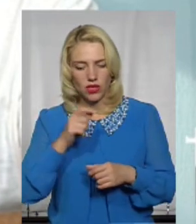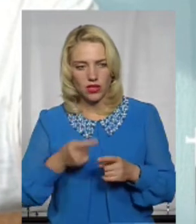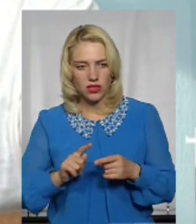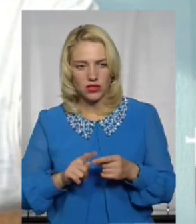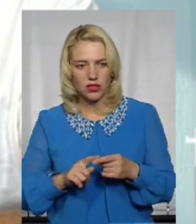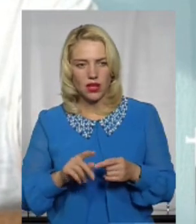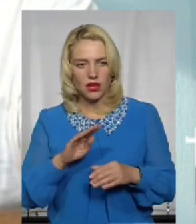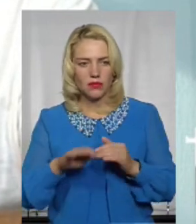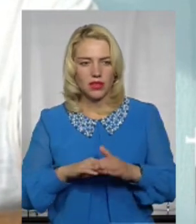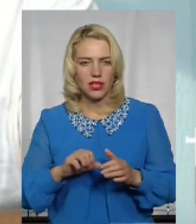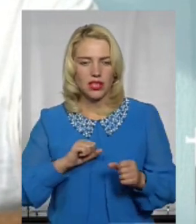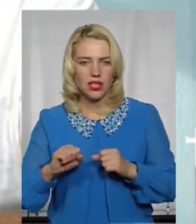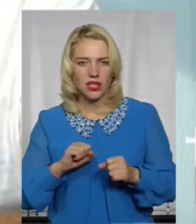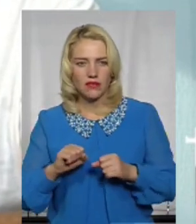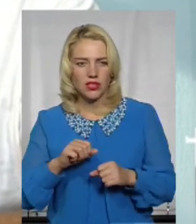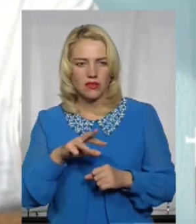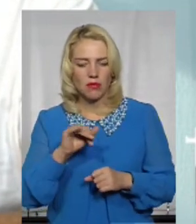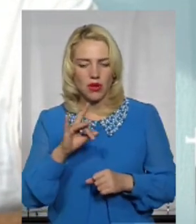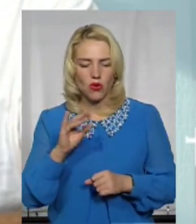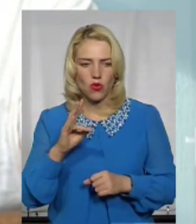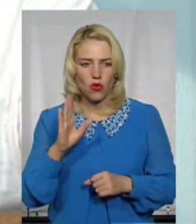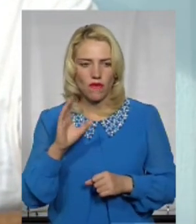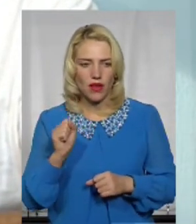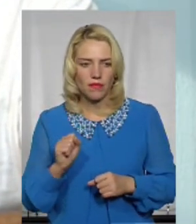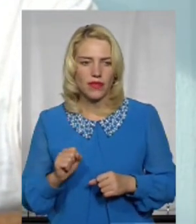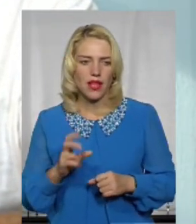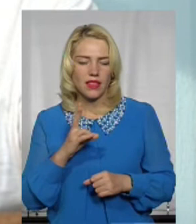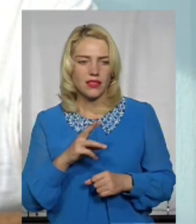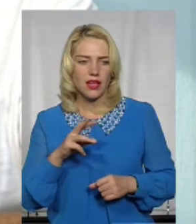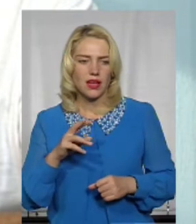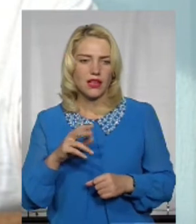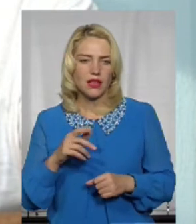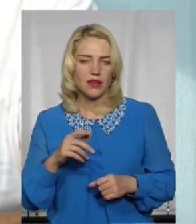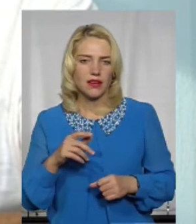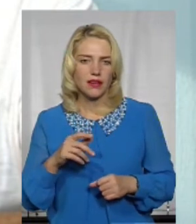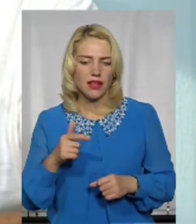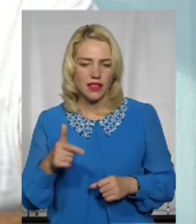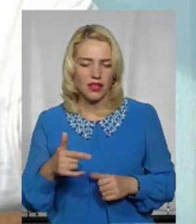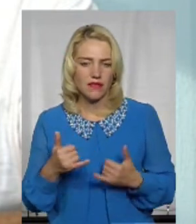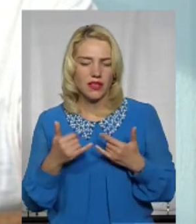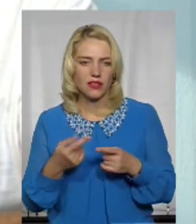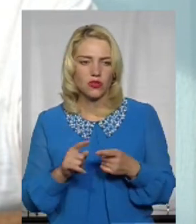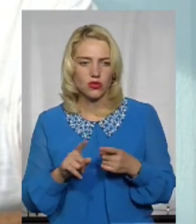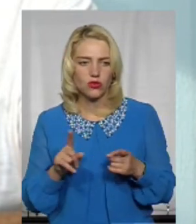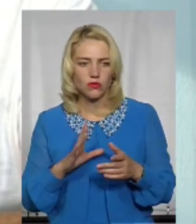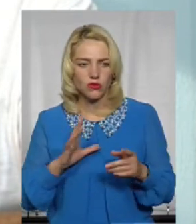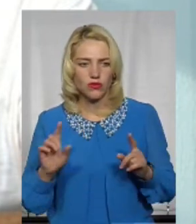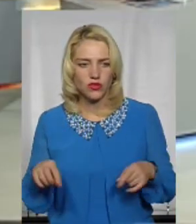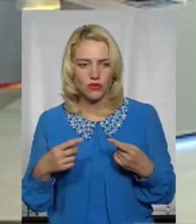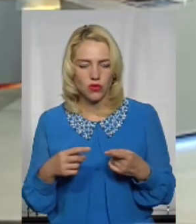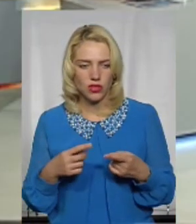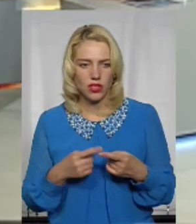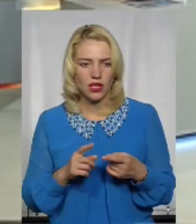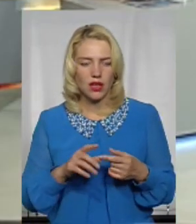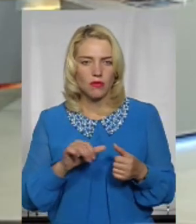екологічної ліги під керівництвом Міронової Наталії Геннадіївни для того, щоб був створений